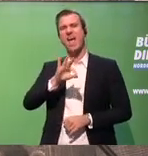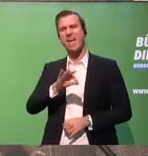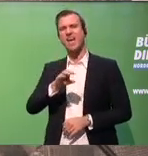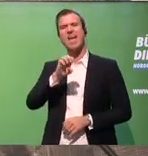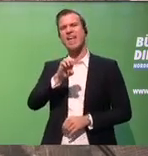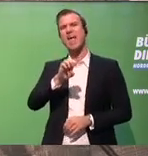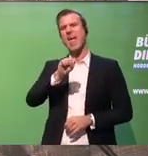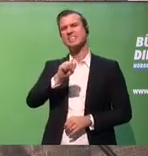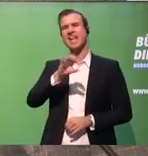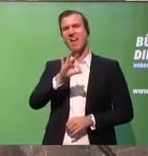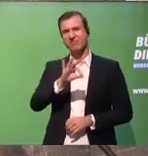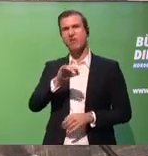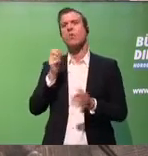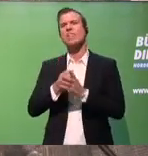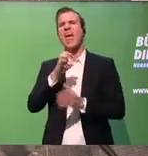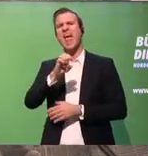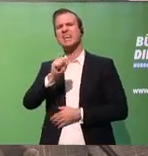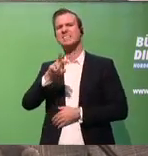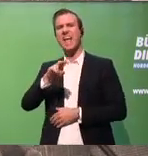EFRE-Mittel zu kombinieren.